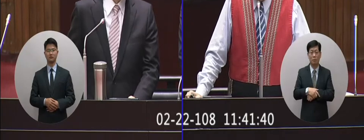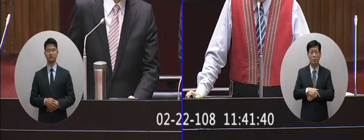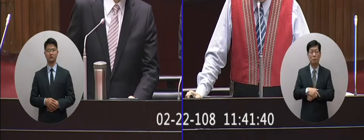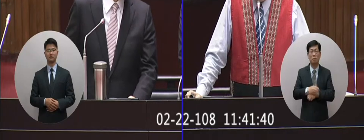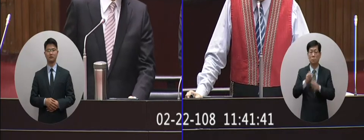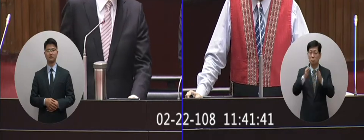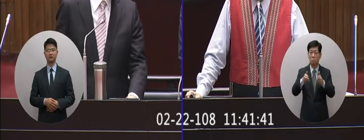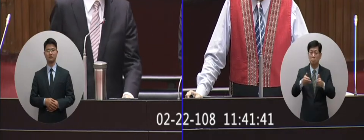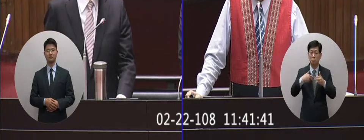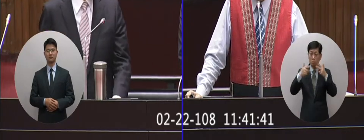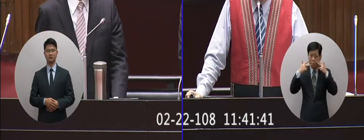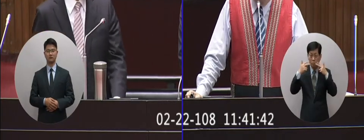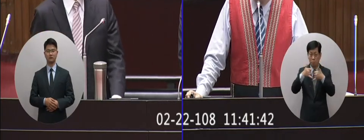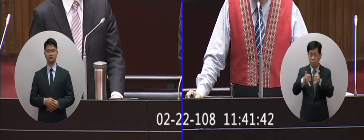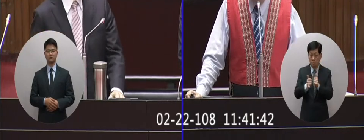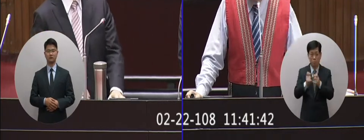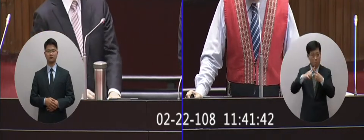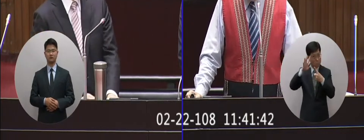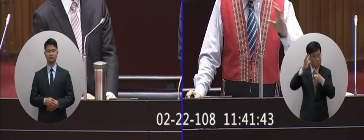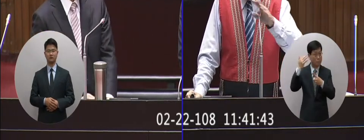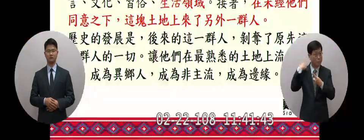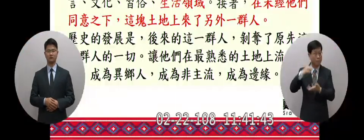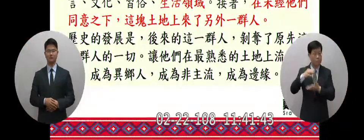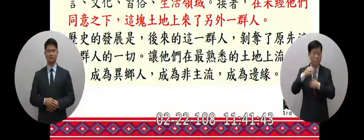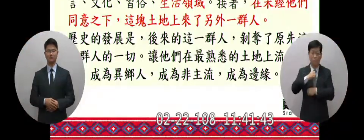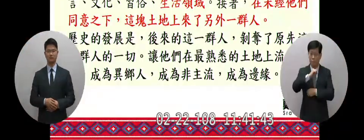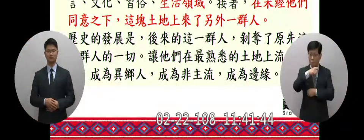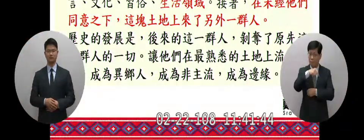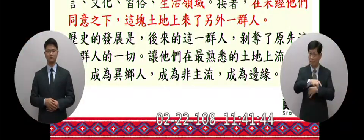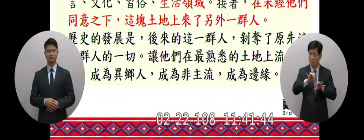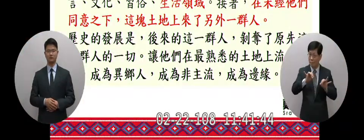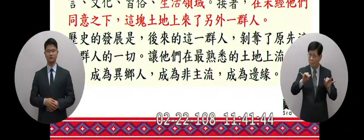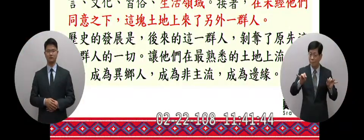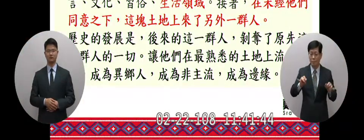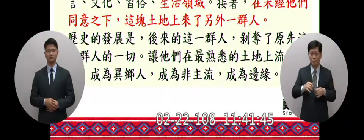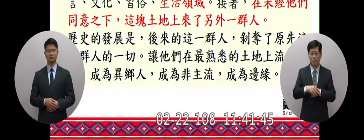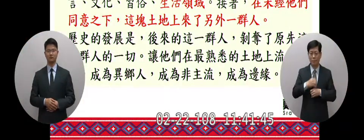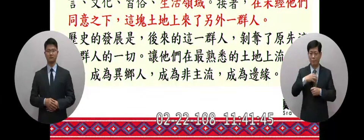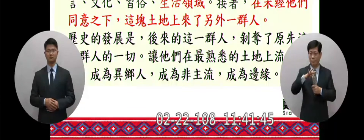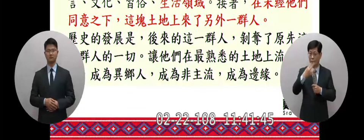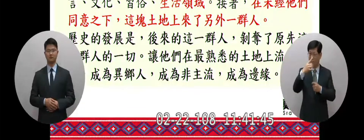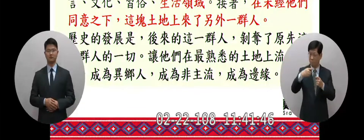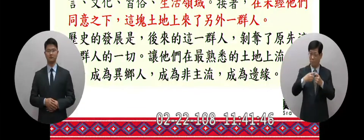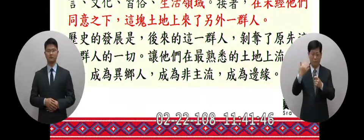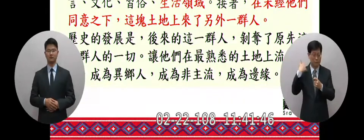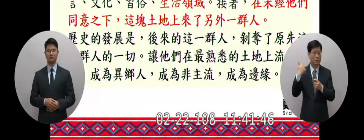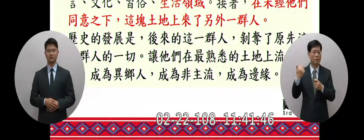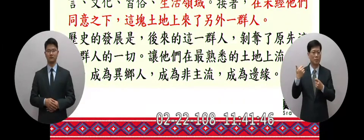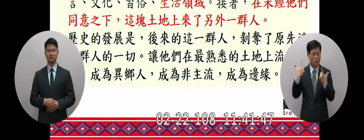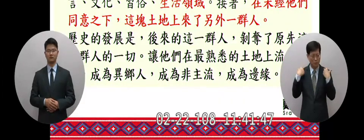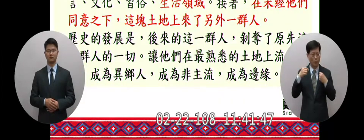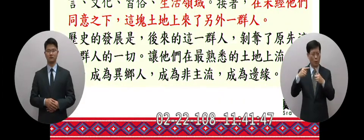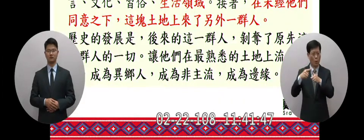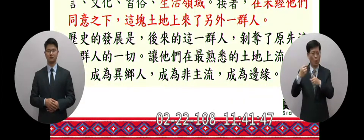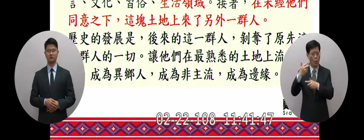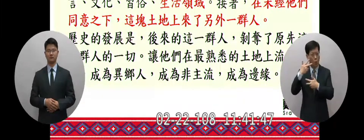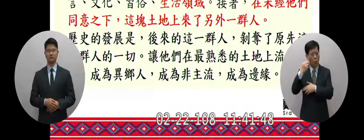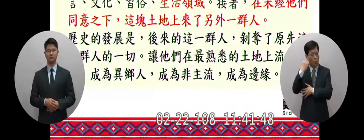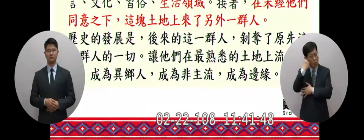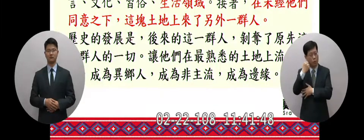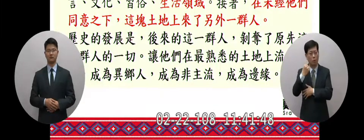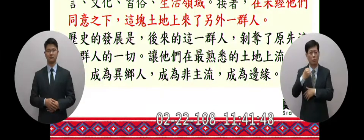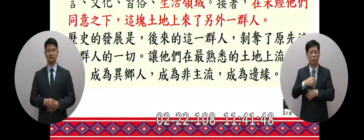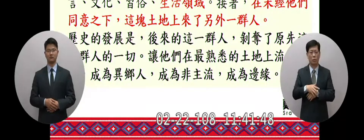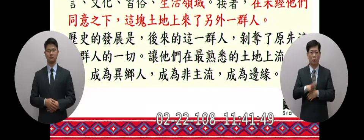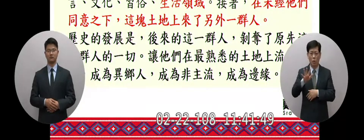向原住民族道歉的时候，特别提到。台湾这块土地400年前早有人居住，有自己